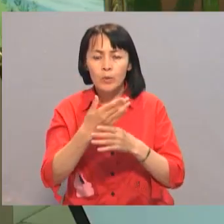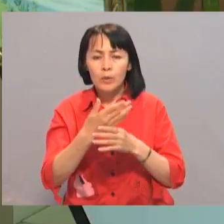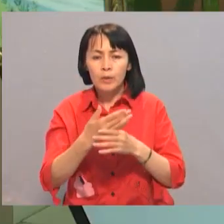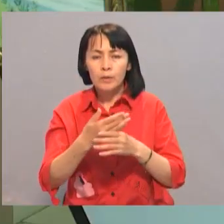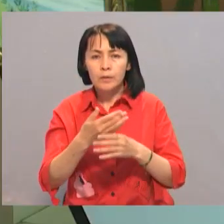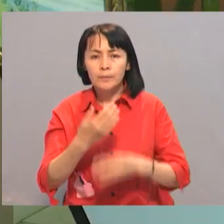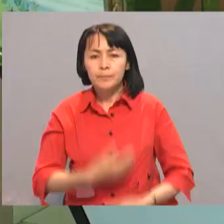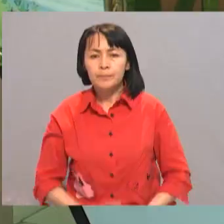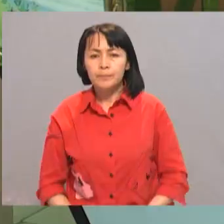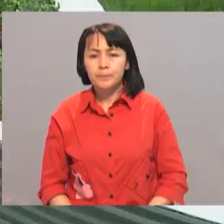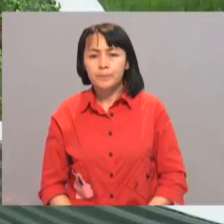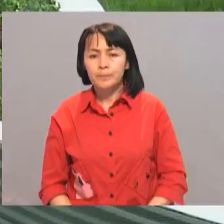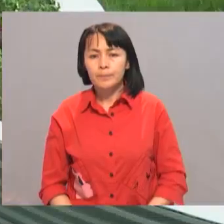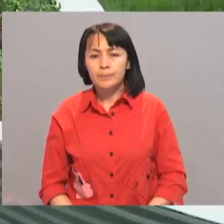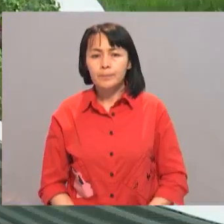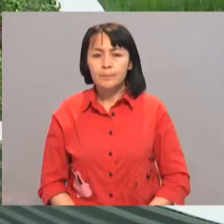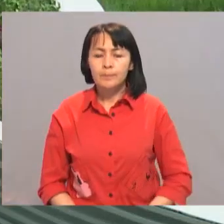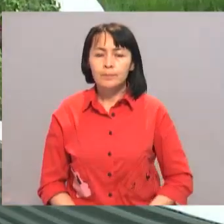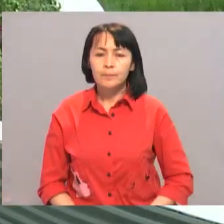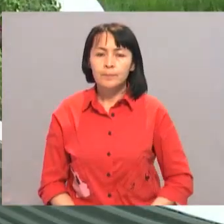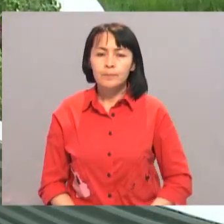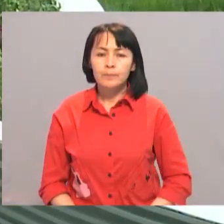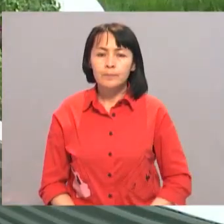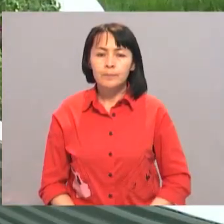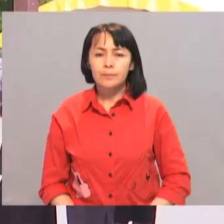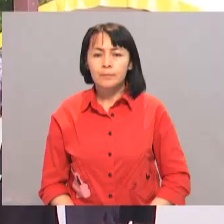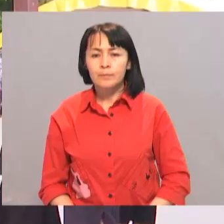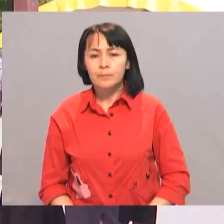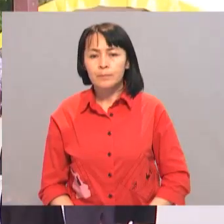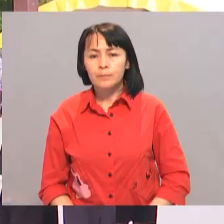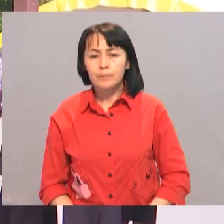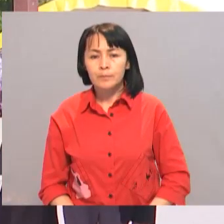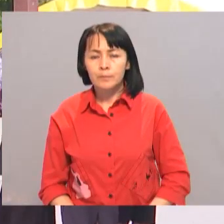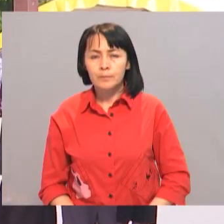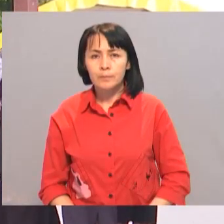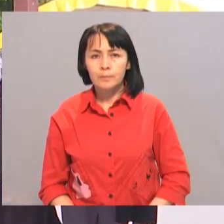қолғабыс етуде. Гүлнар Асқарқызы, Әли Мәлік, Диана Алиқызы, жаңалықтар.